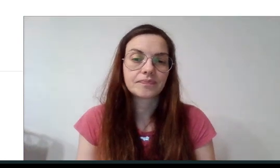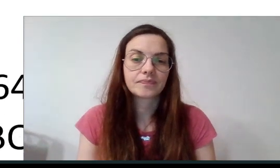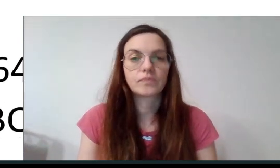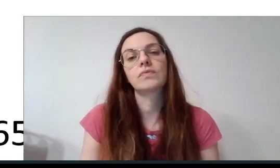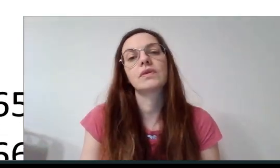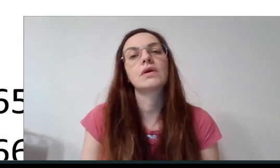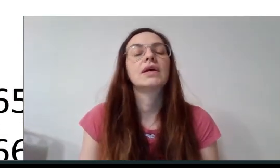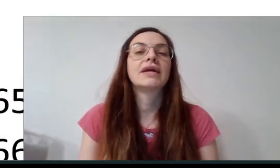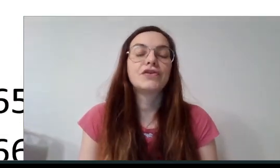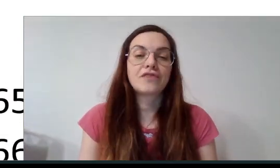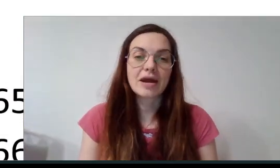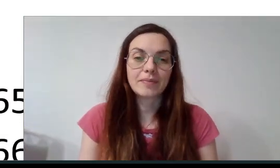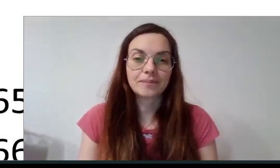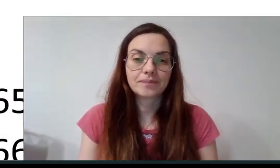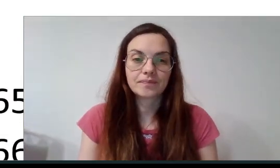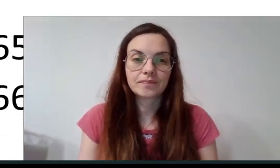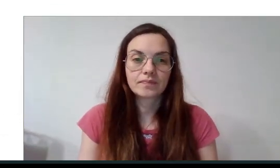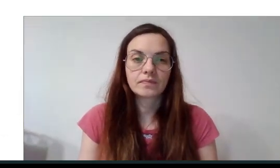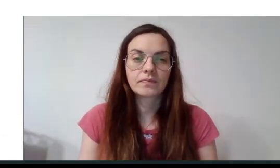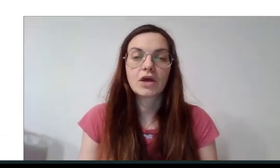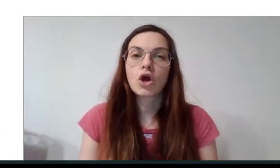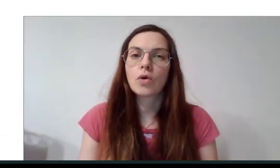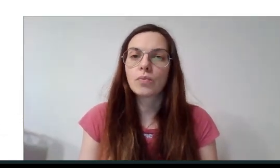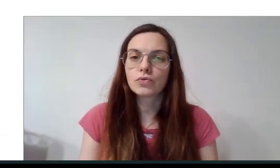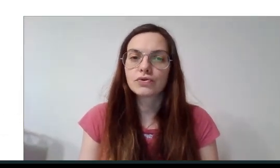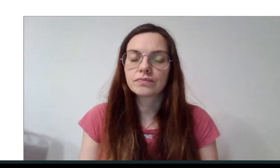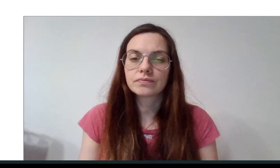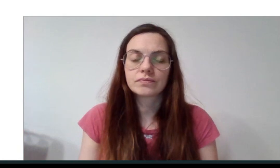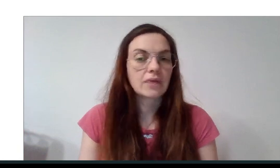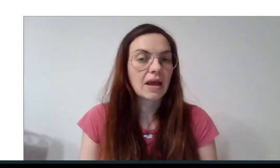Die Farbe. Bunt, blau.